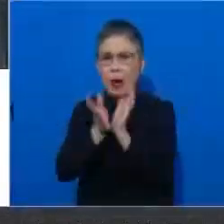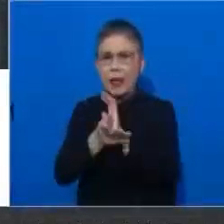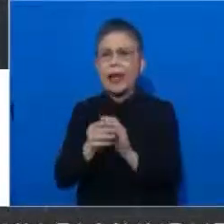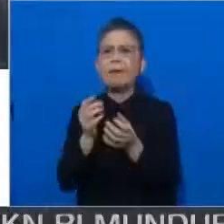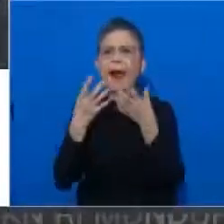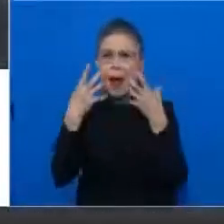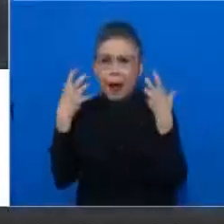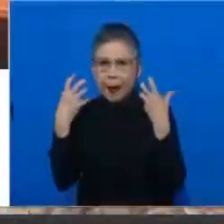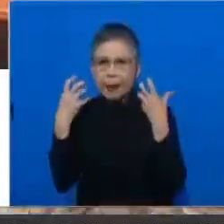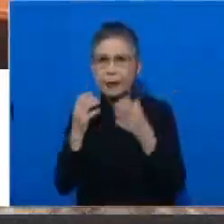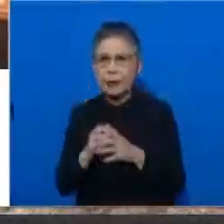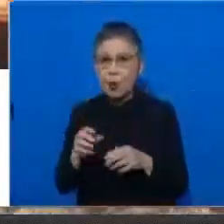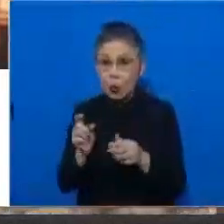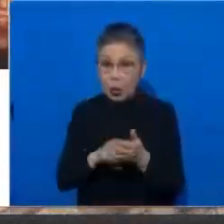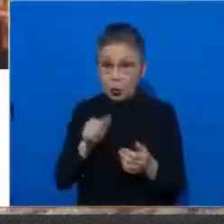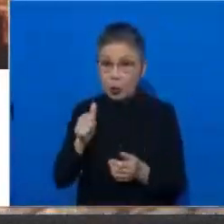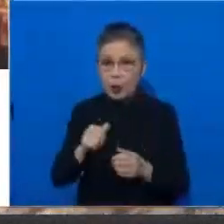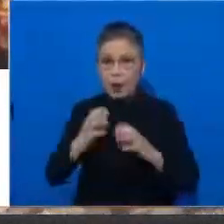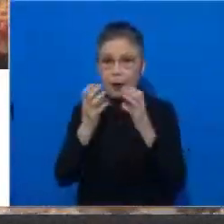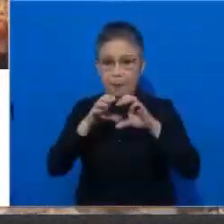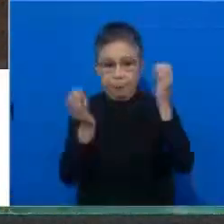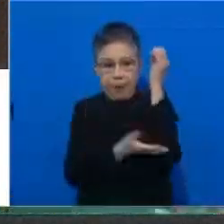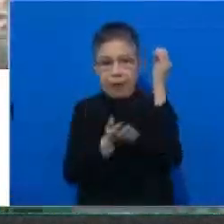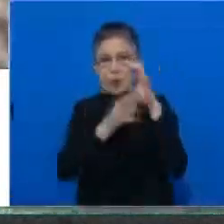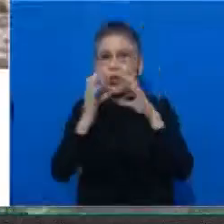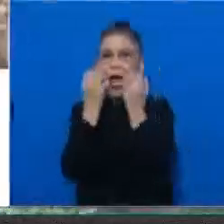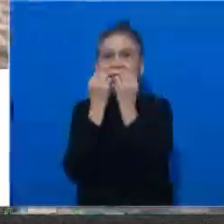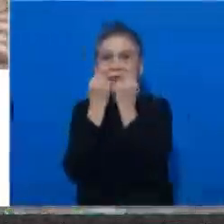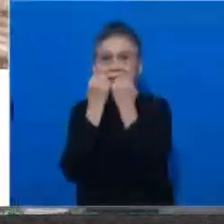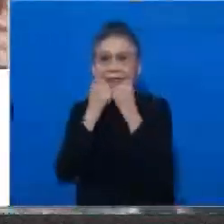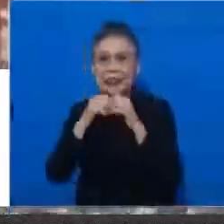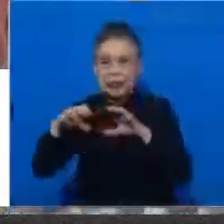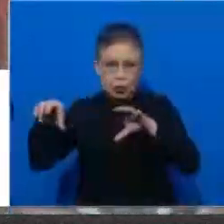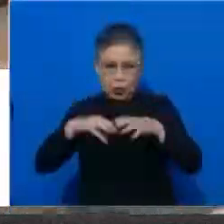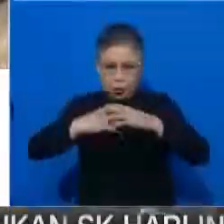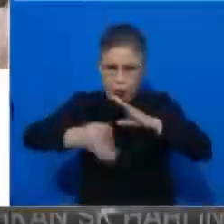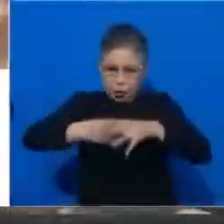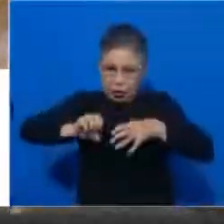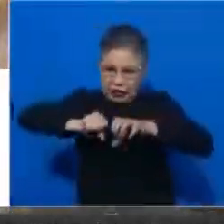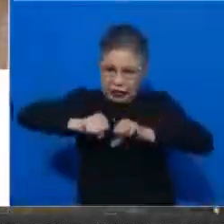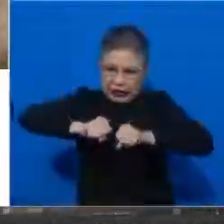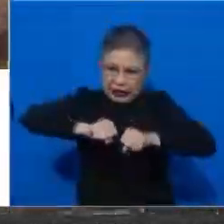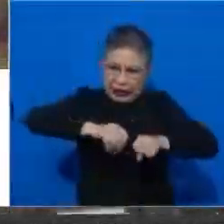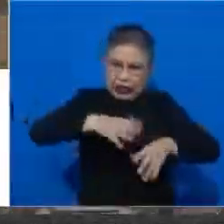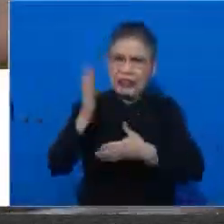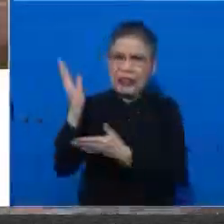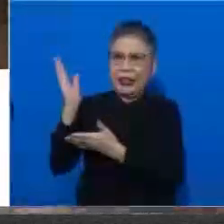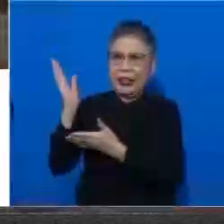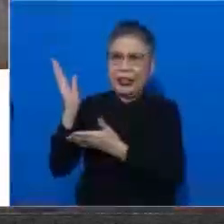Malang. Bahan utamanya adalah batang-batang tebu yang telah dibersihkan dari daun dan digiling menggunakan mesin penggiling rakitan.